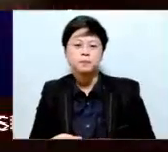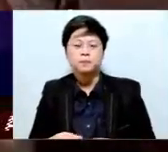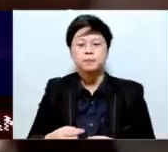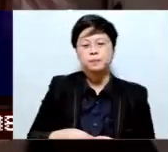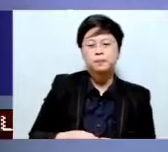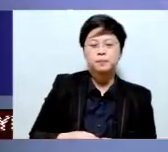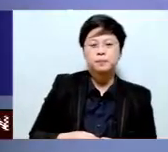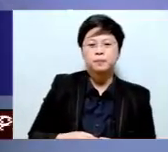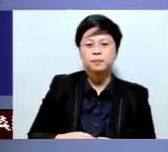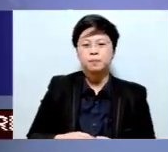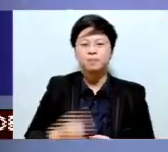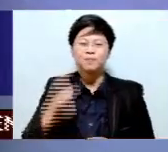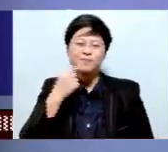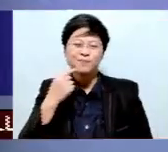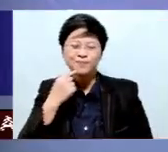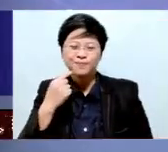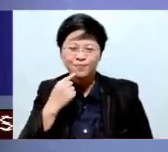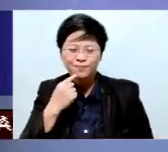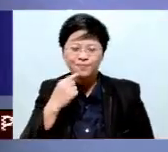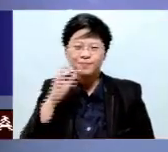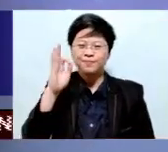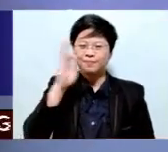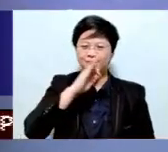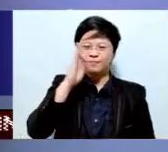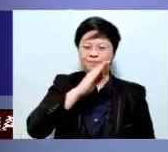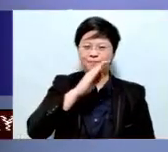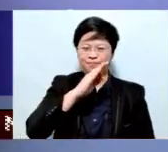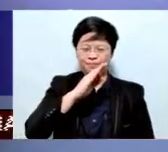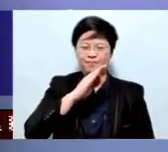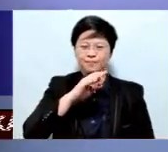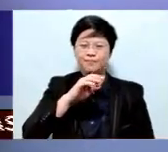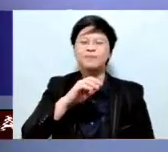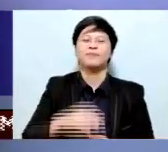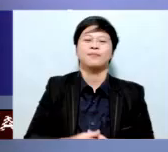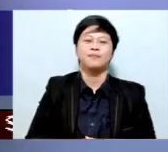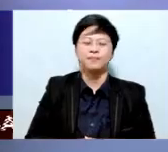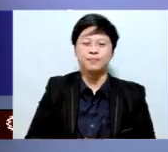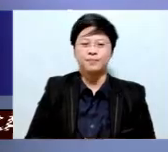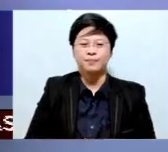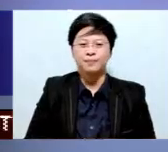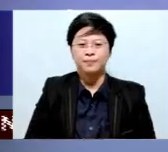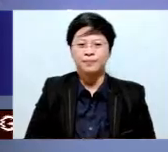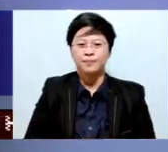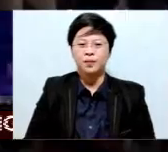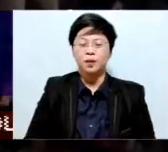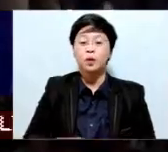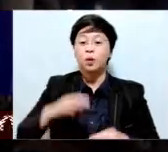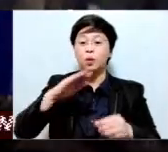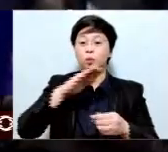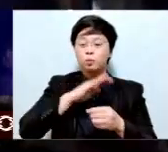Super na-miss sila ng kanilang Pinoy fans, kaya jam-pack ang Mall of Asia Arena.